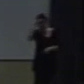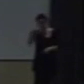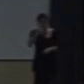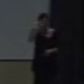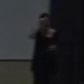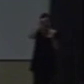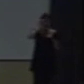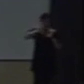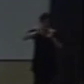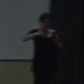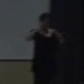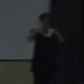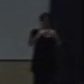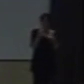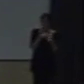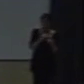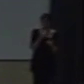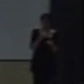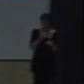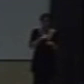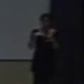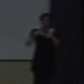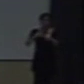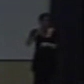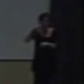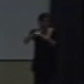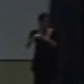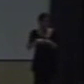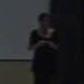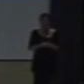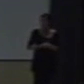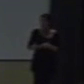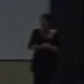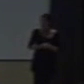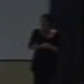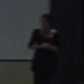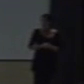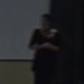sofisticats, per aprofitar la varietat d'eines que tenim al nostre abast. I en aquest sentit,